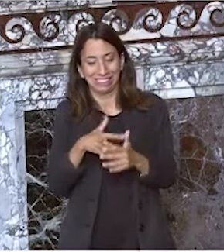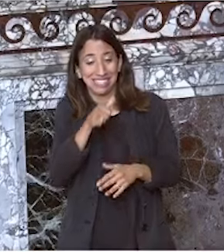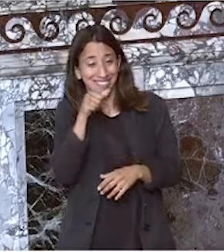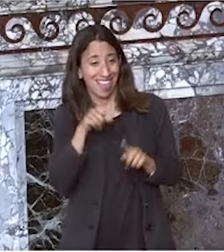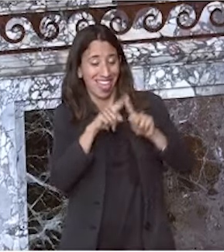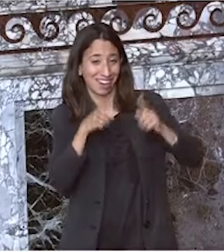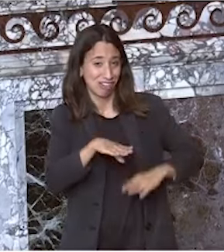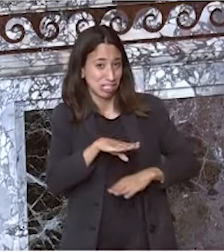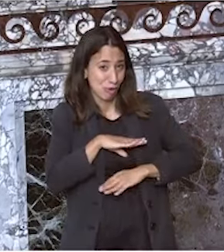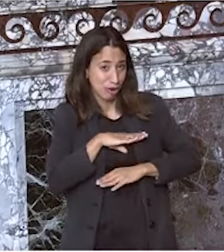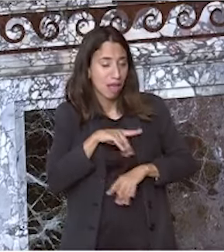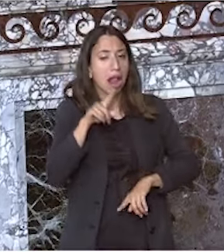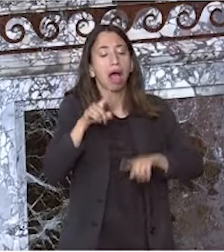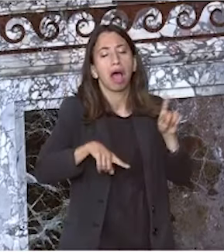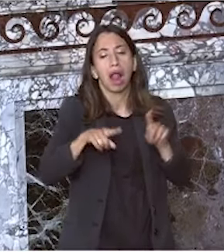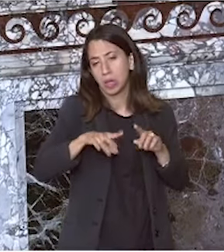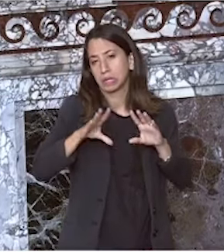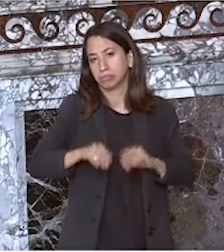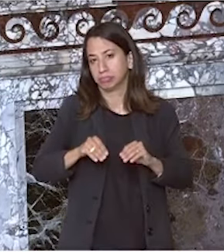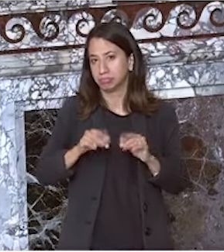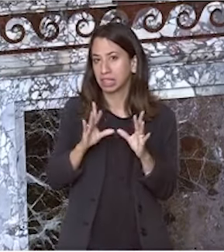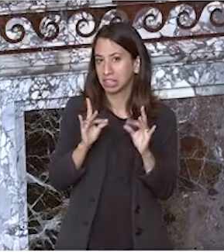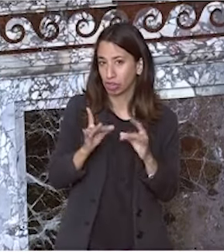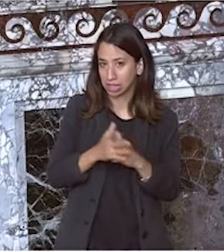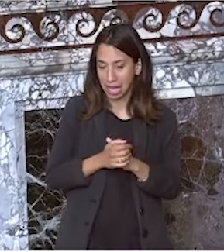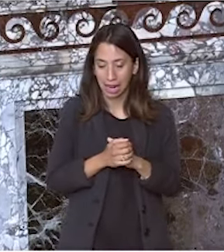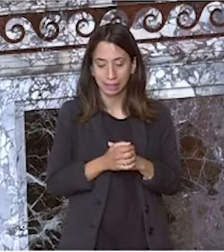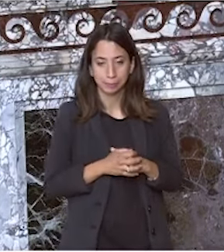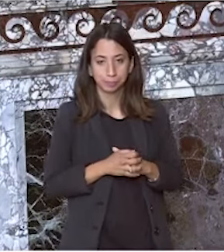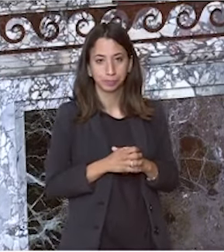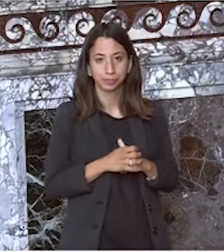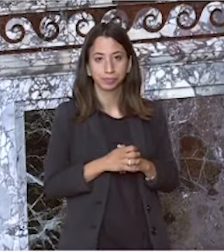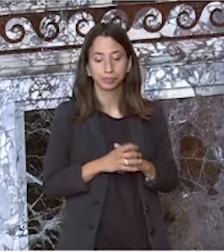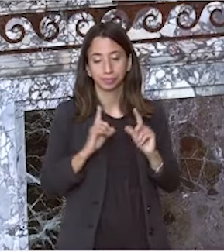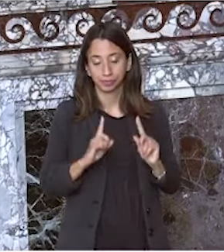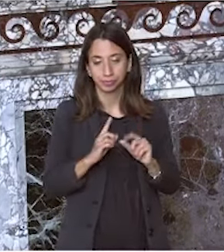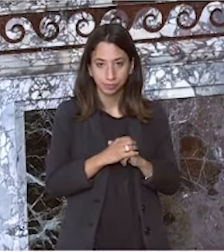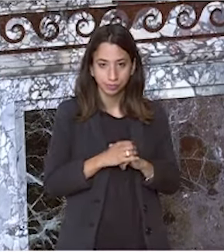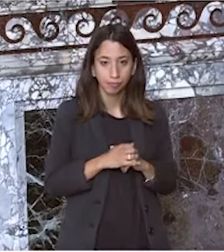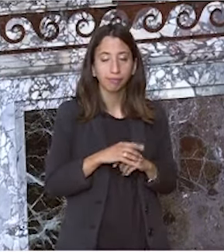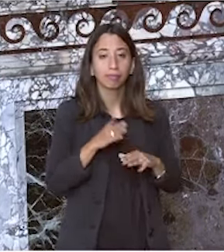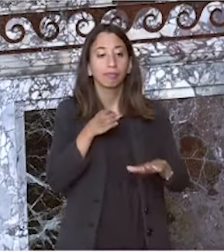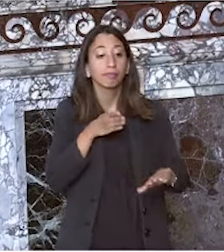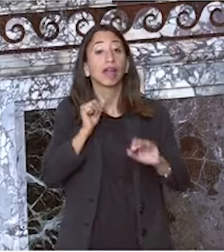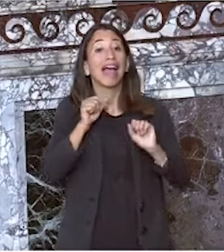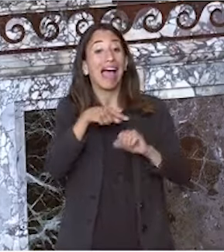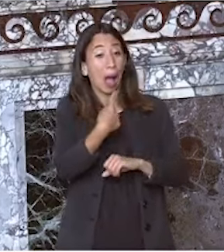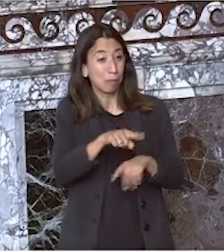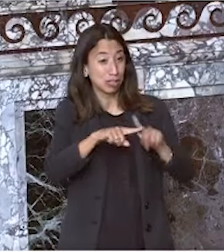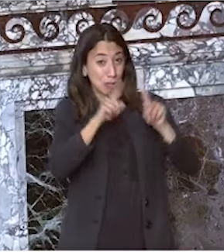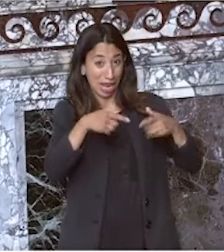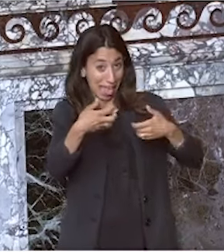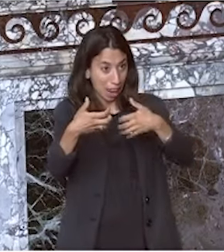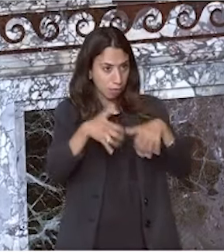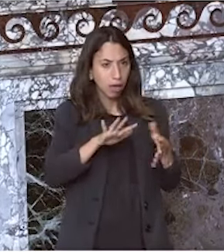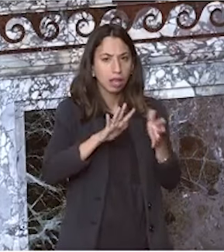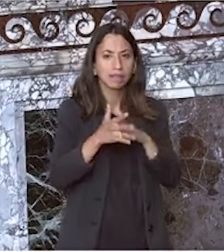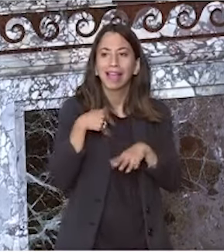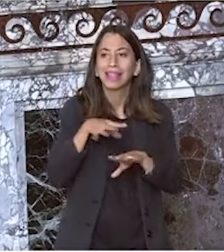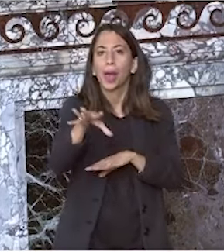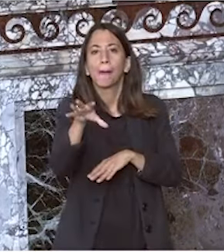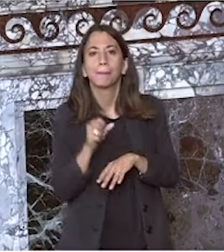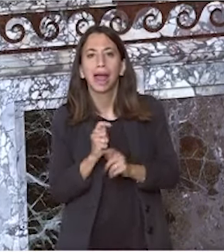Per evitare fenomeni di esclusione dai servizi finanziari e difficoltà di accesso al contante, La Banca d'Italia ha avviato un